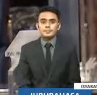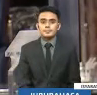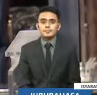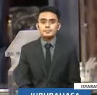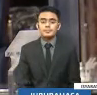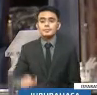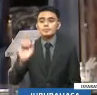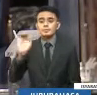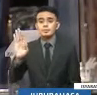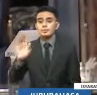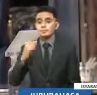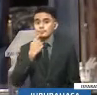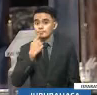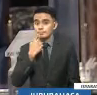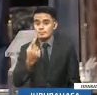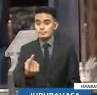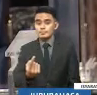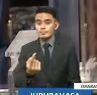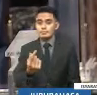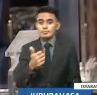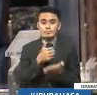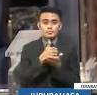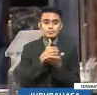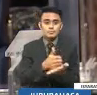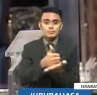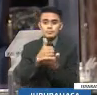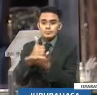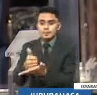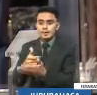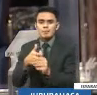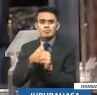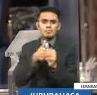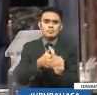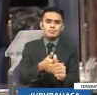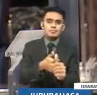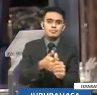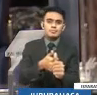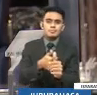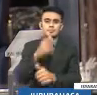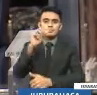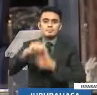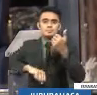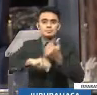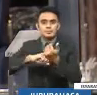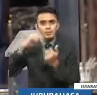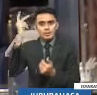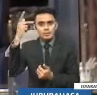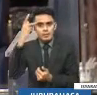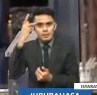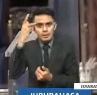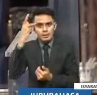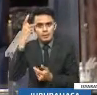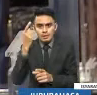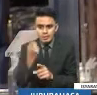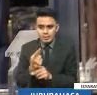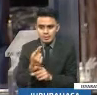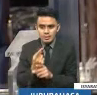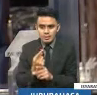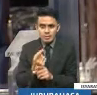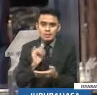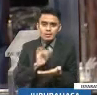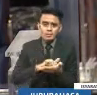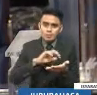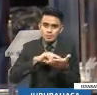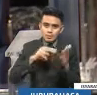Muhammad cuba mengatakan bahawa bantuan-bantuan ini berdasarkan kepada sokongan politik. Itulah maksudnya, seperti mana